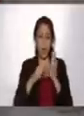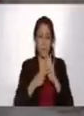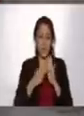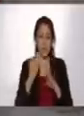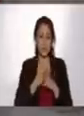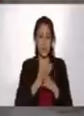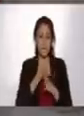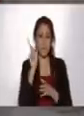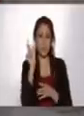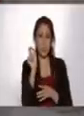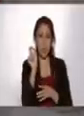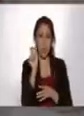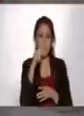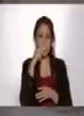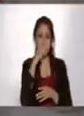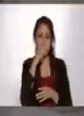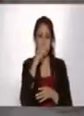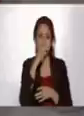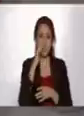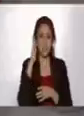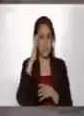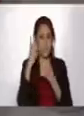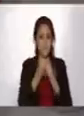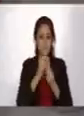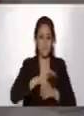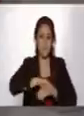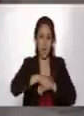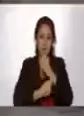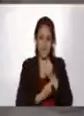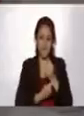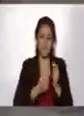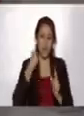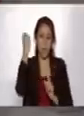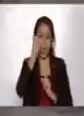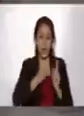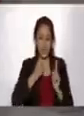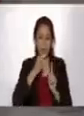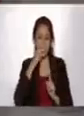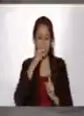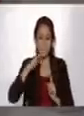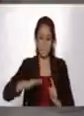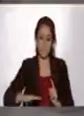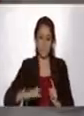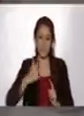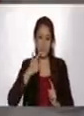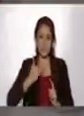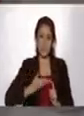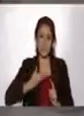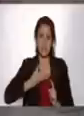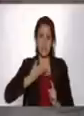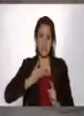بتهمة اغتصاب وقتل عمد للطفلة حبيبة أحمد عبد